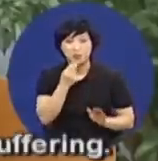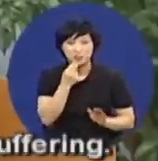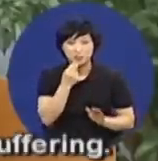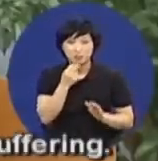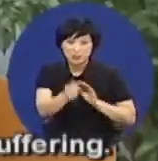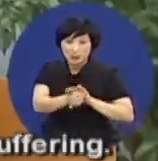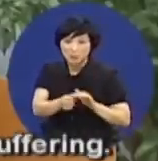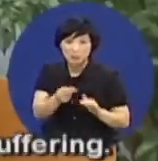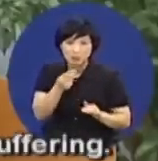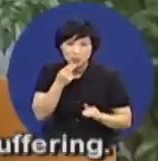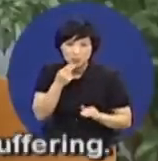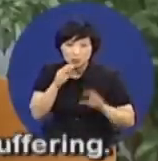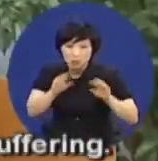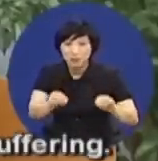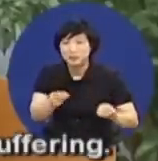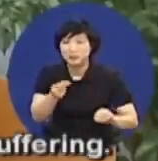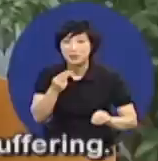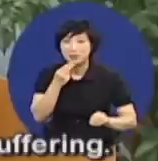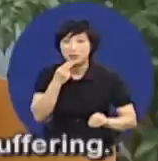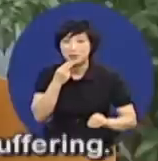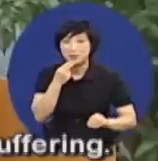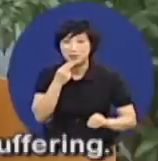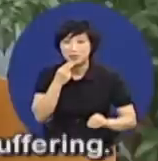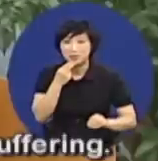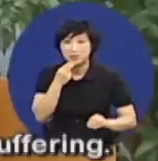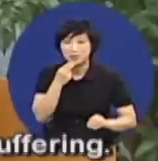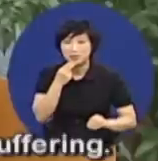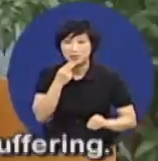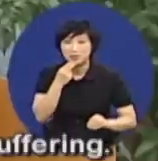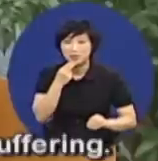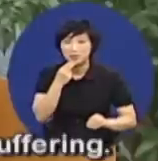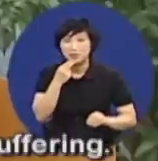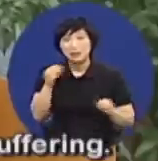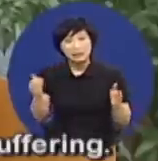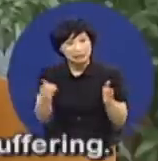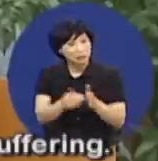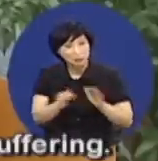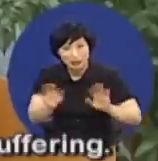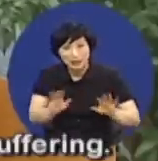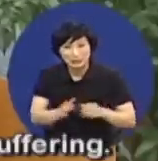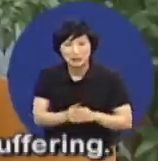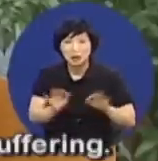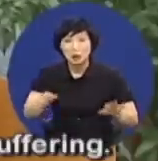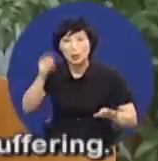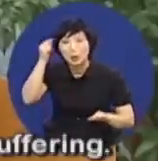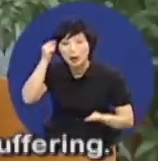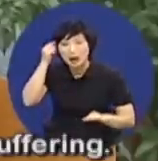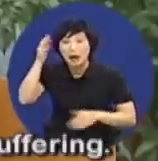譲ることもなく、止めることもなく、私たちを愛